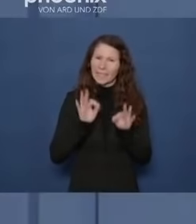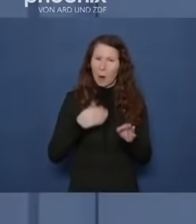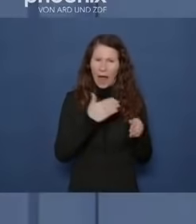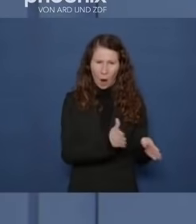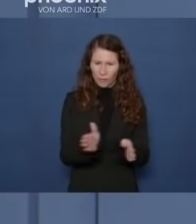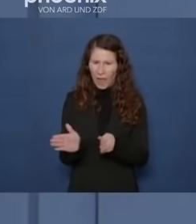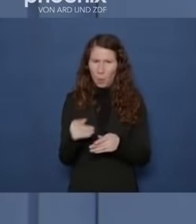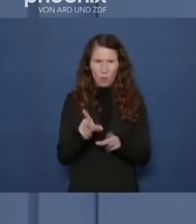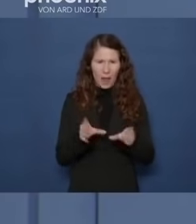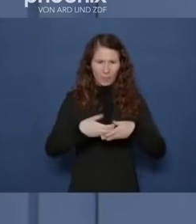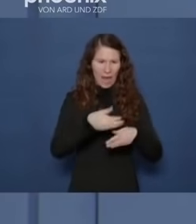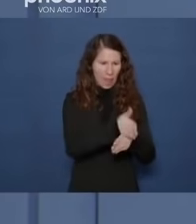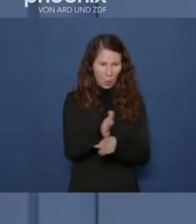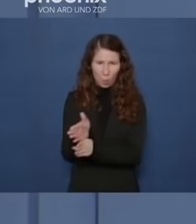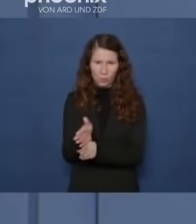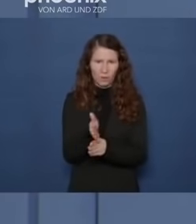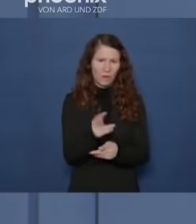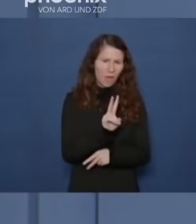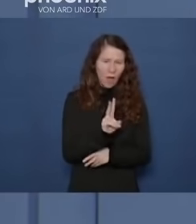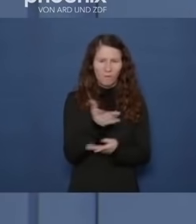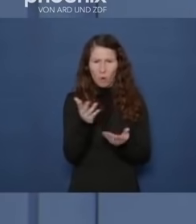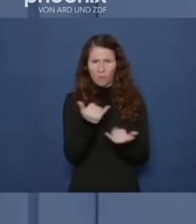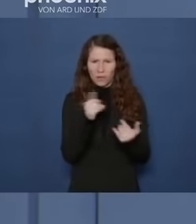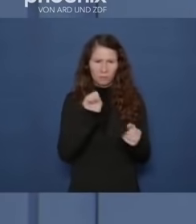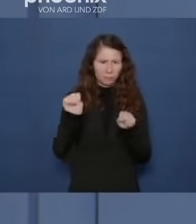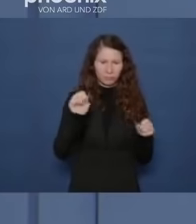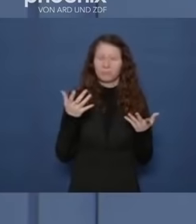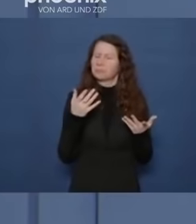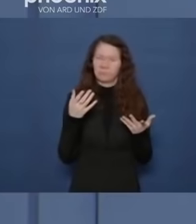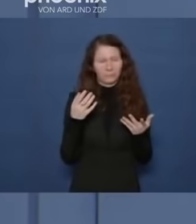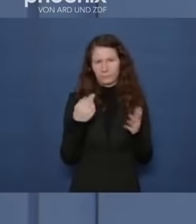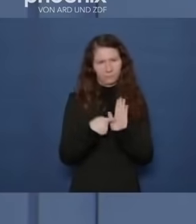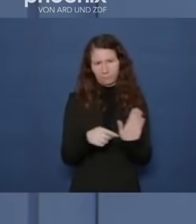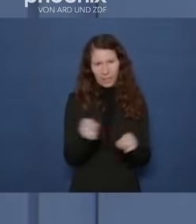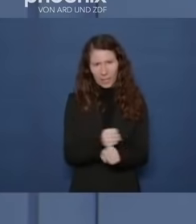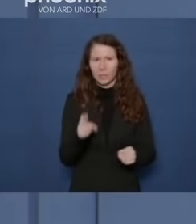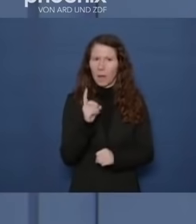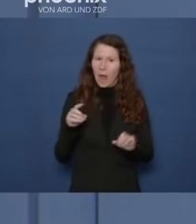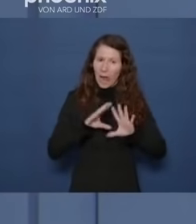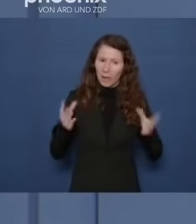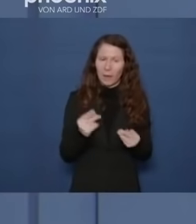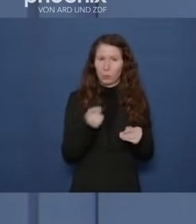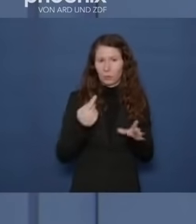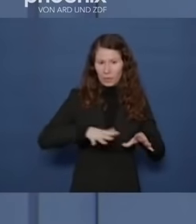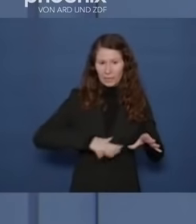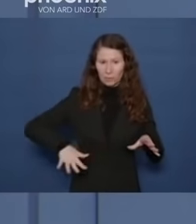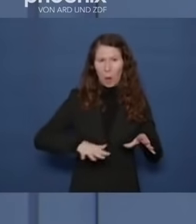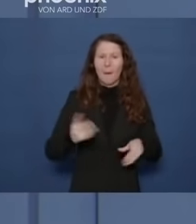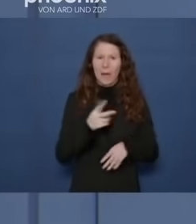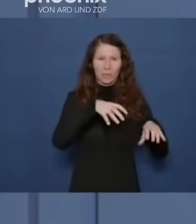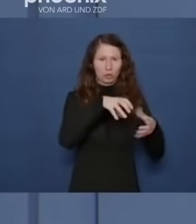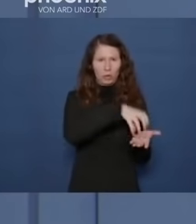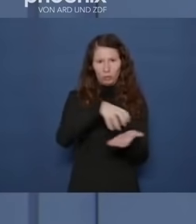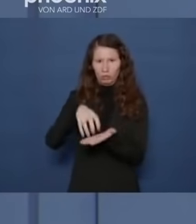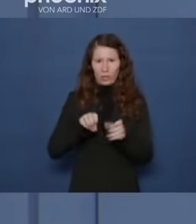dieser Abteilung Ihnen jetzt hier nicht darstellen kann, aber grundsätzlich sind wir ein Ressort, das in beiden Städten beheimatet